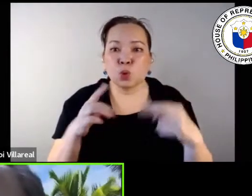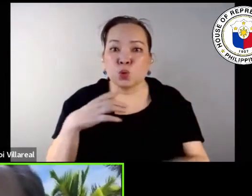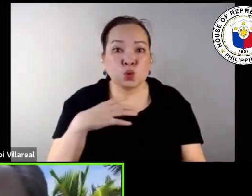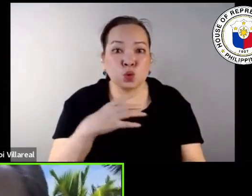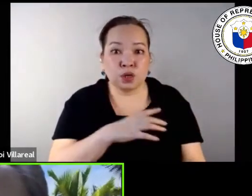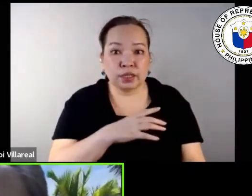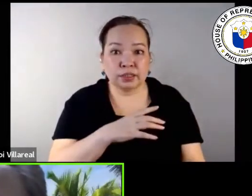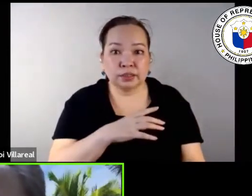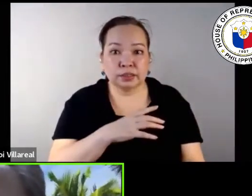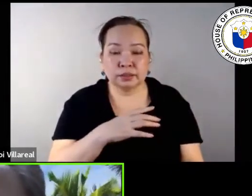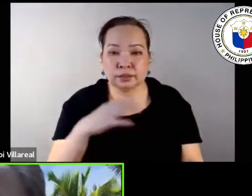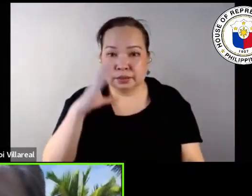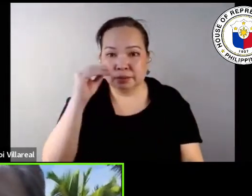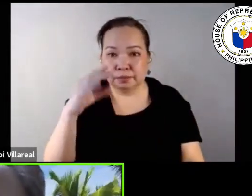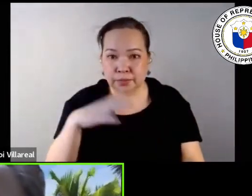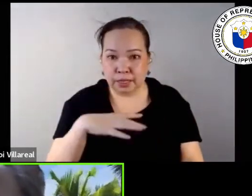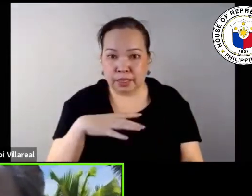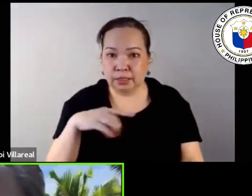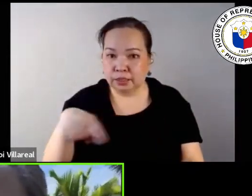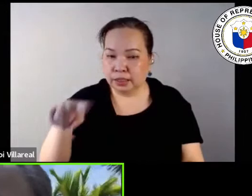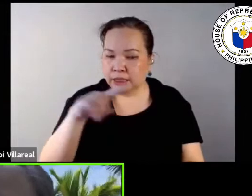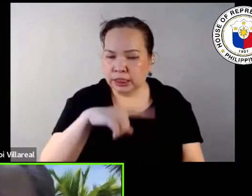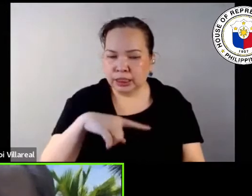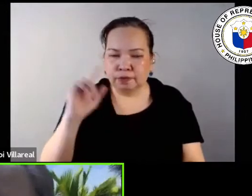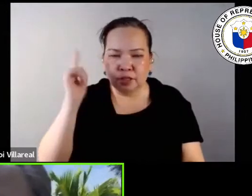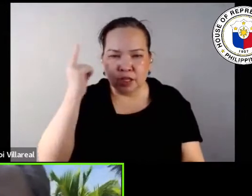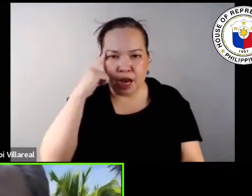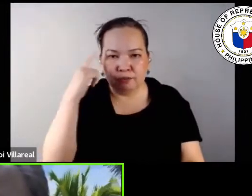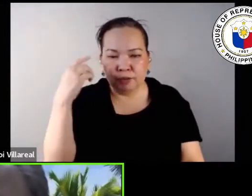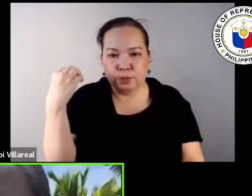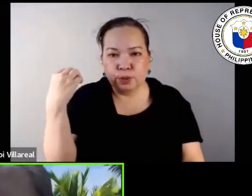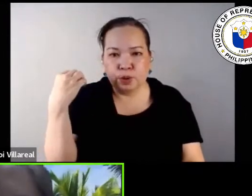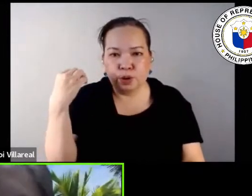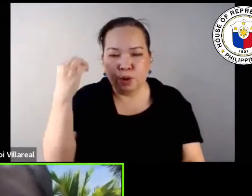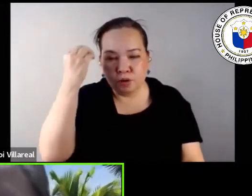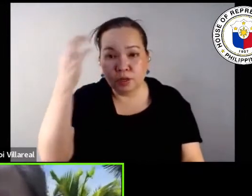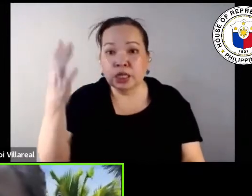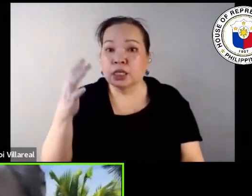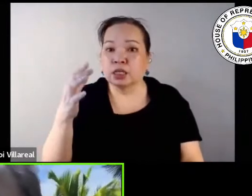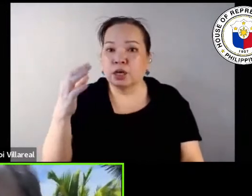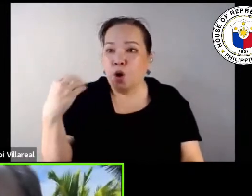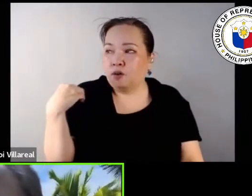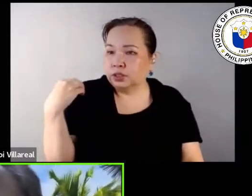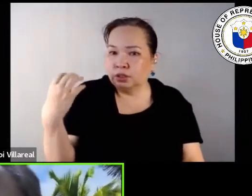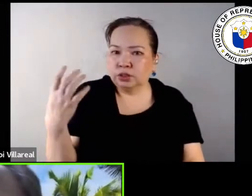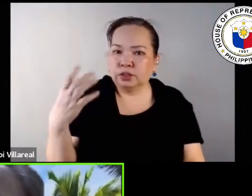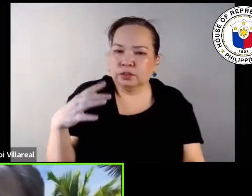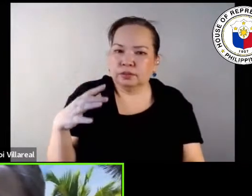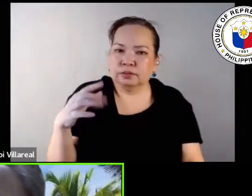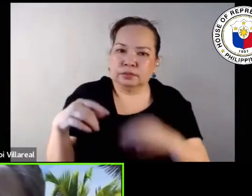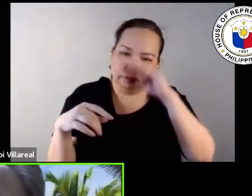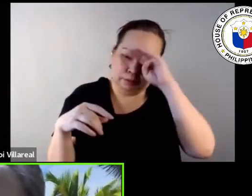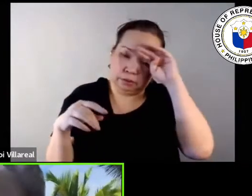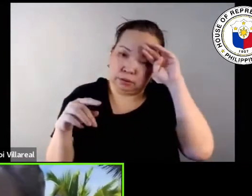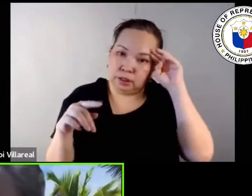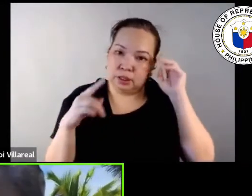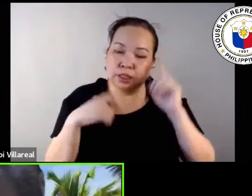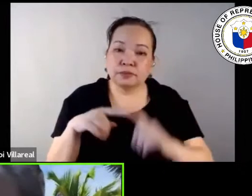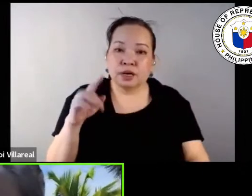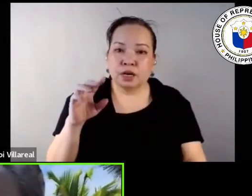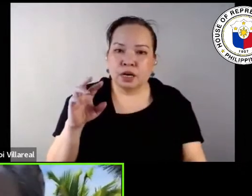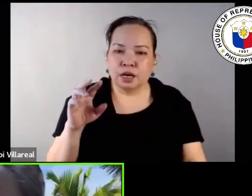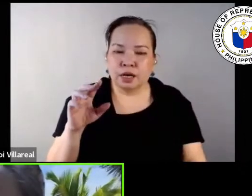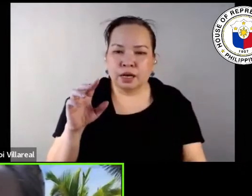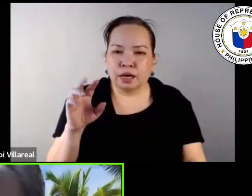kongresista at maraming opisyal ng gobyerno. Sa ilalim po ng